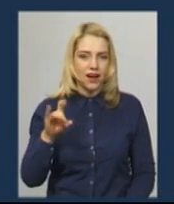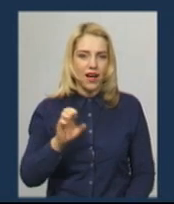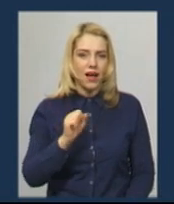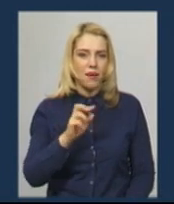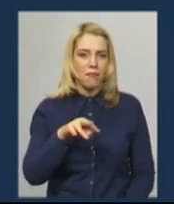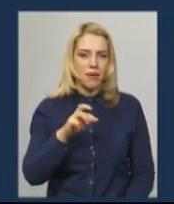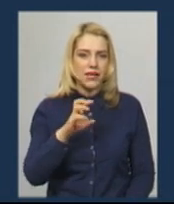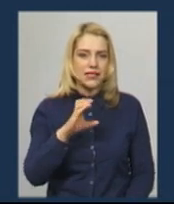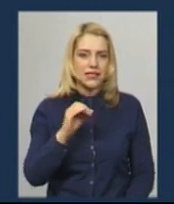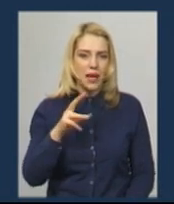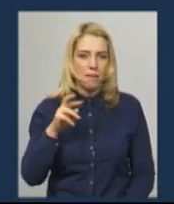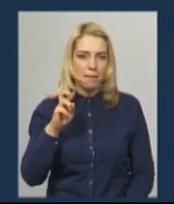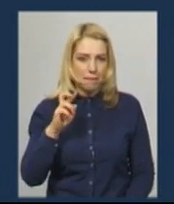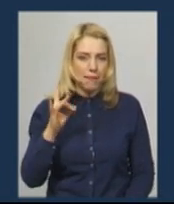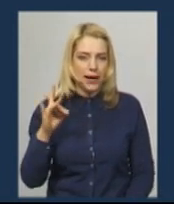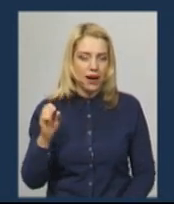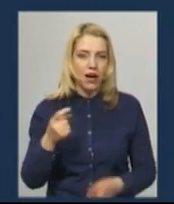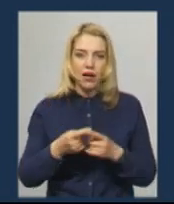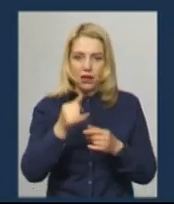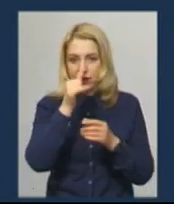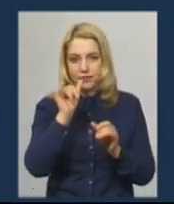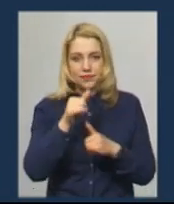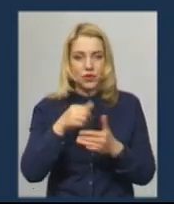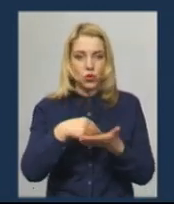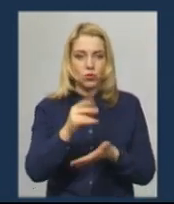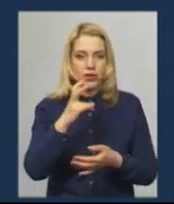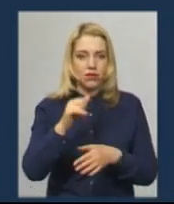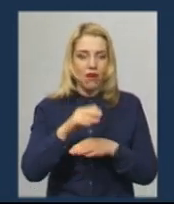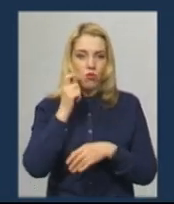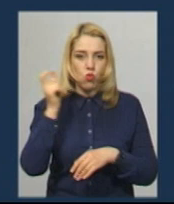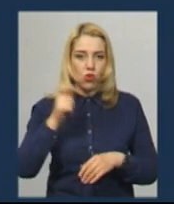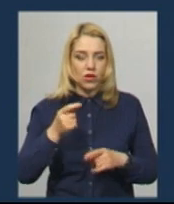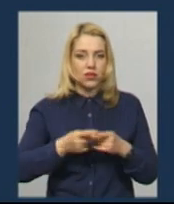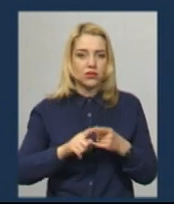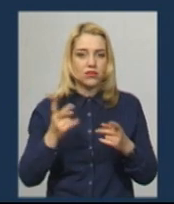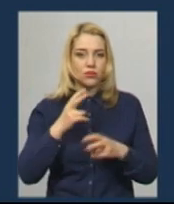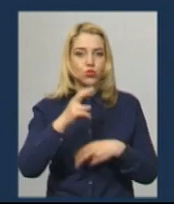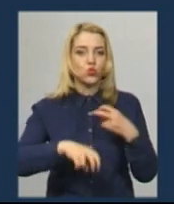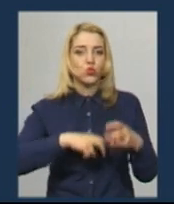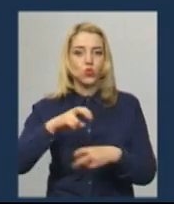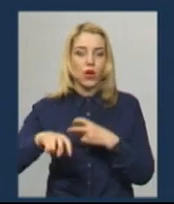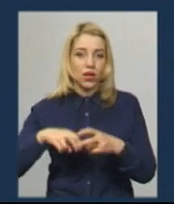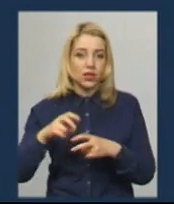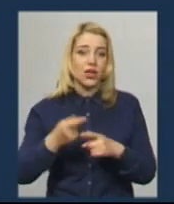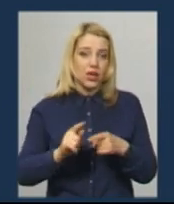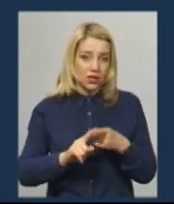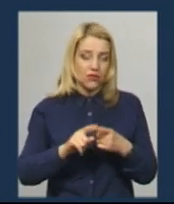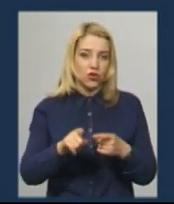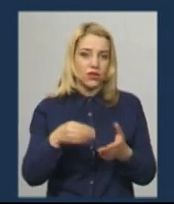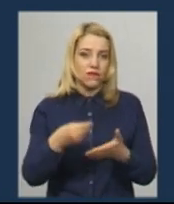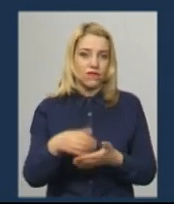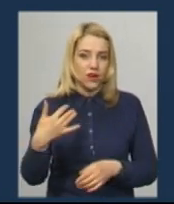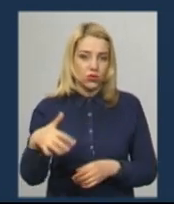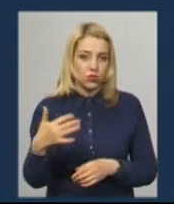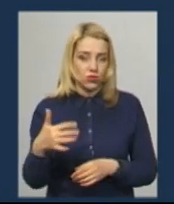не є доступними на ринку України. Їх потрібно шукати, вони також вартують